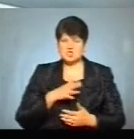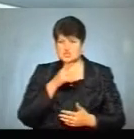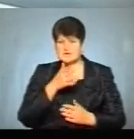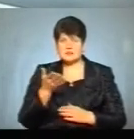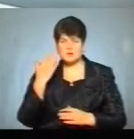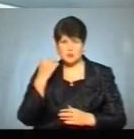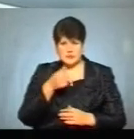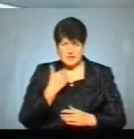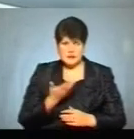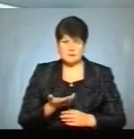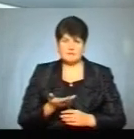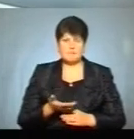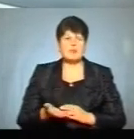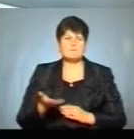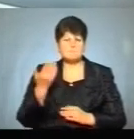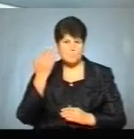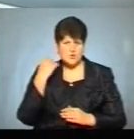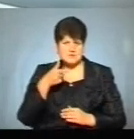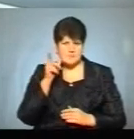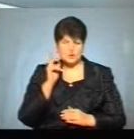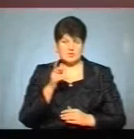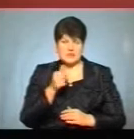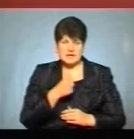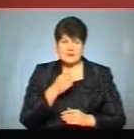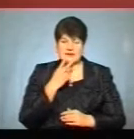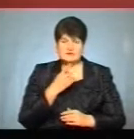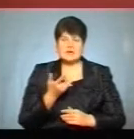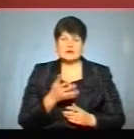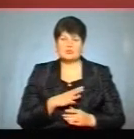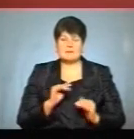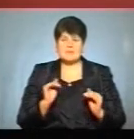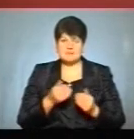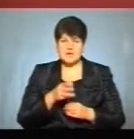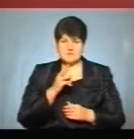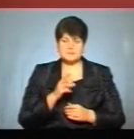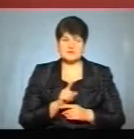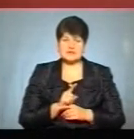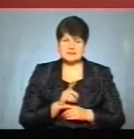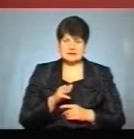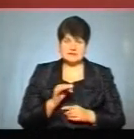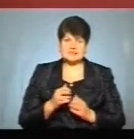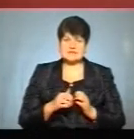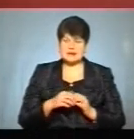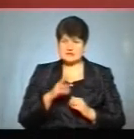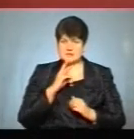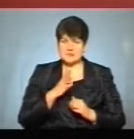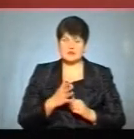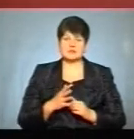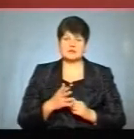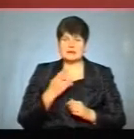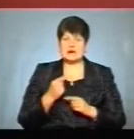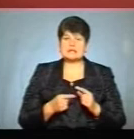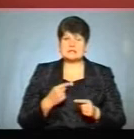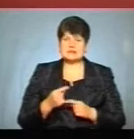рік, і позаминулий рік, і незважаючи, які там були мінімальні стандарти, і середні заробітні плати, ну,